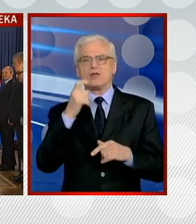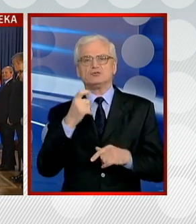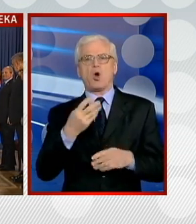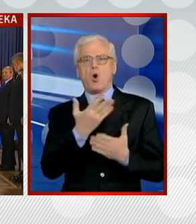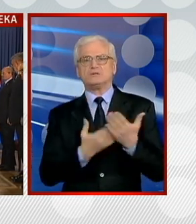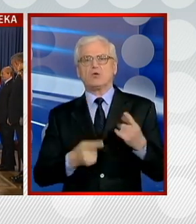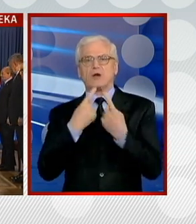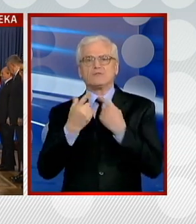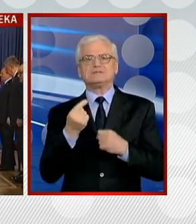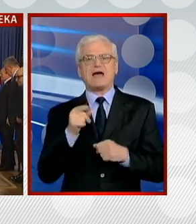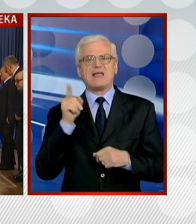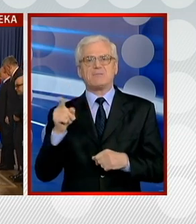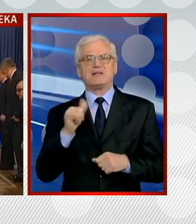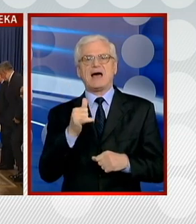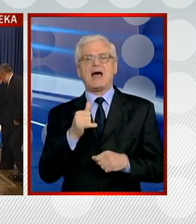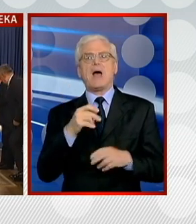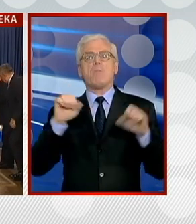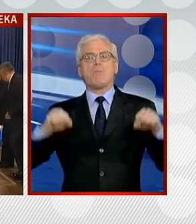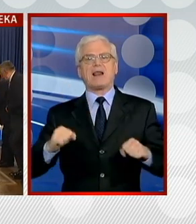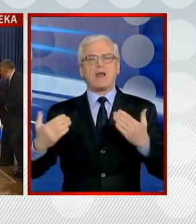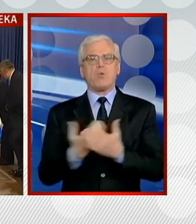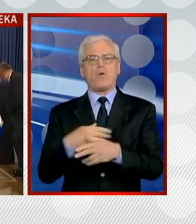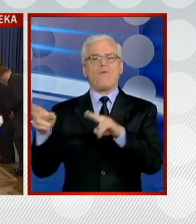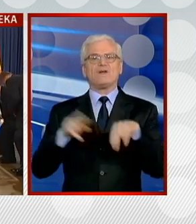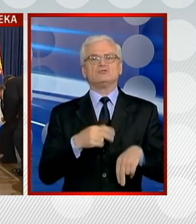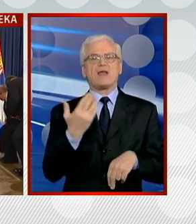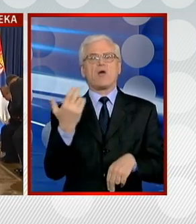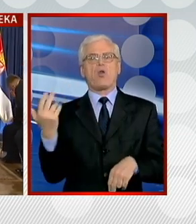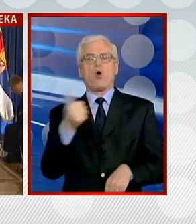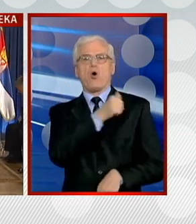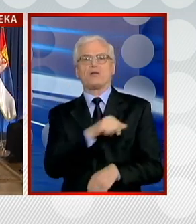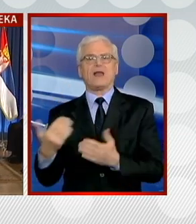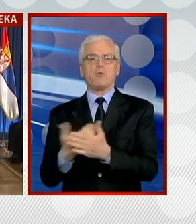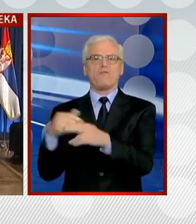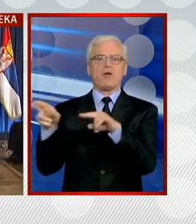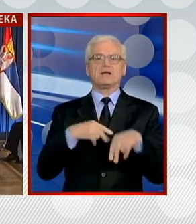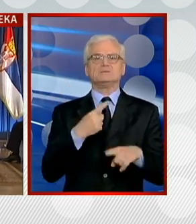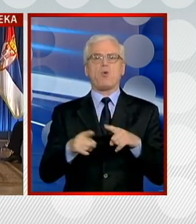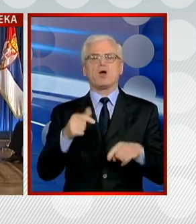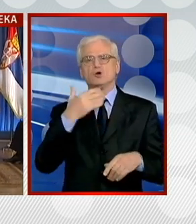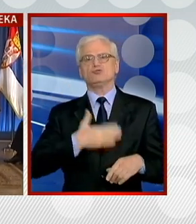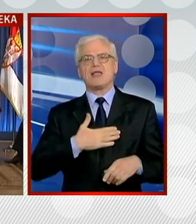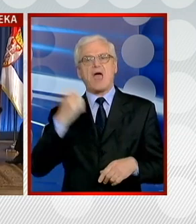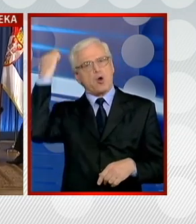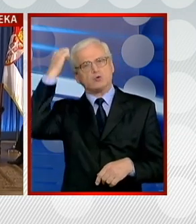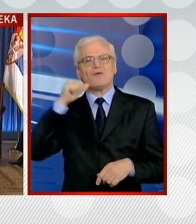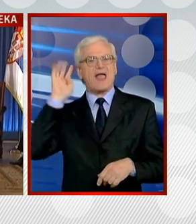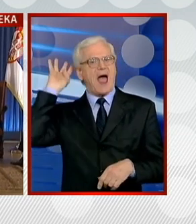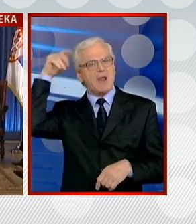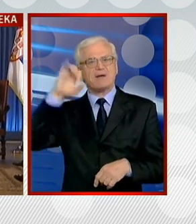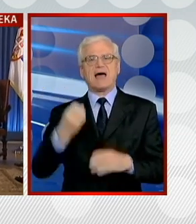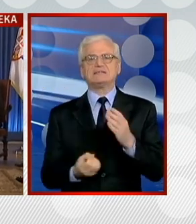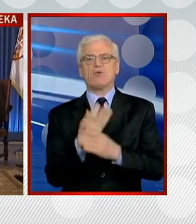je u razgovoru sa Lavrovom da se Balkan ponovo vraća nekoliko godina unazad, zbog, kako navodi, želje Kosova i Albanije da